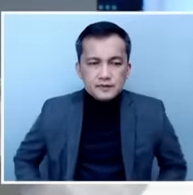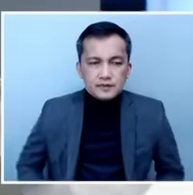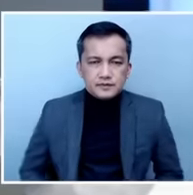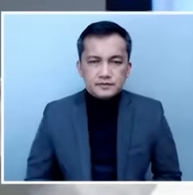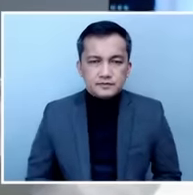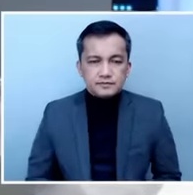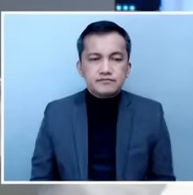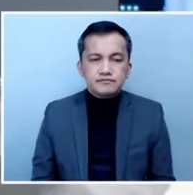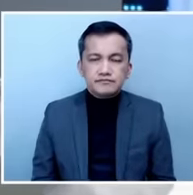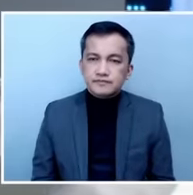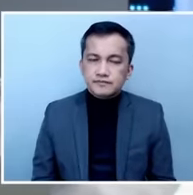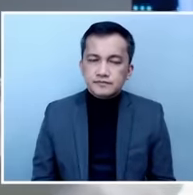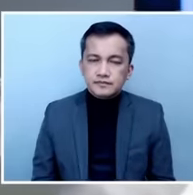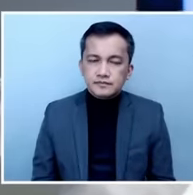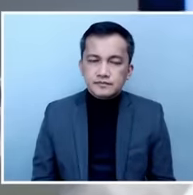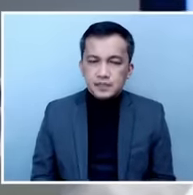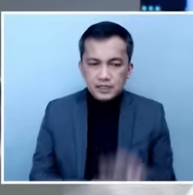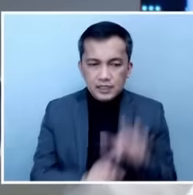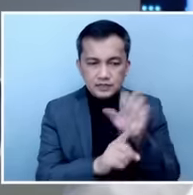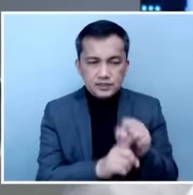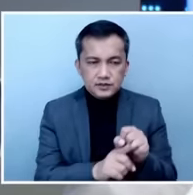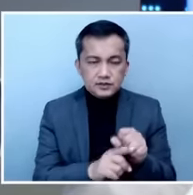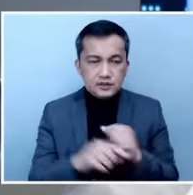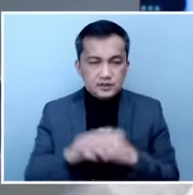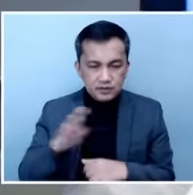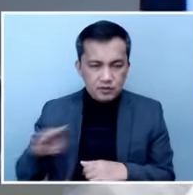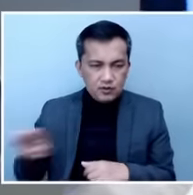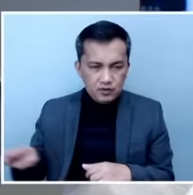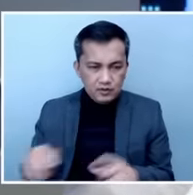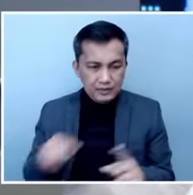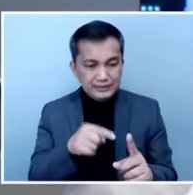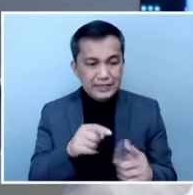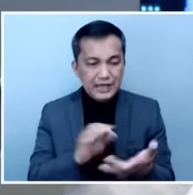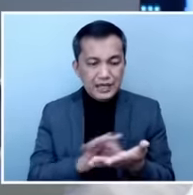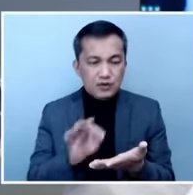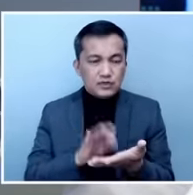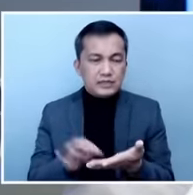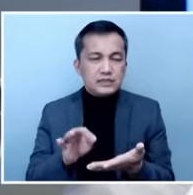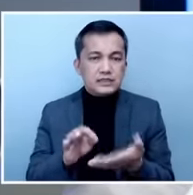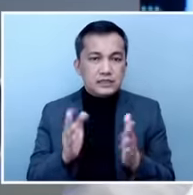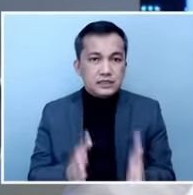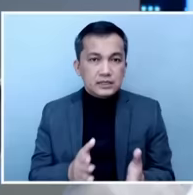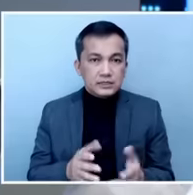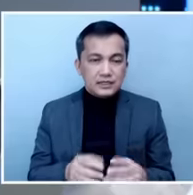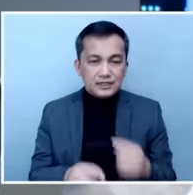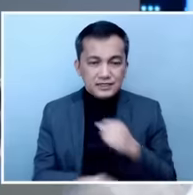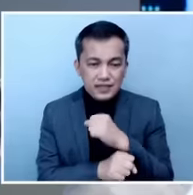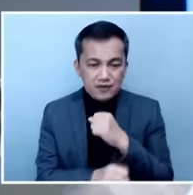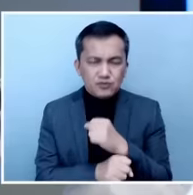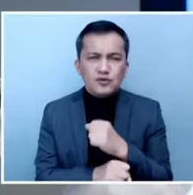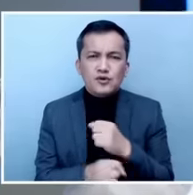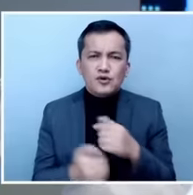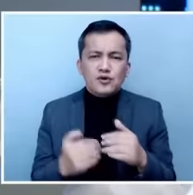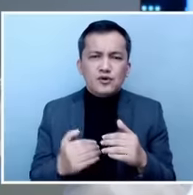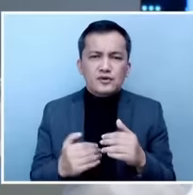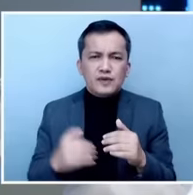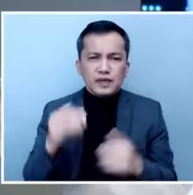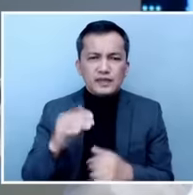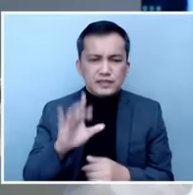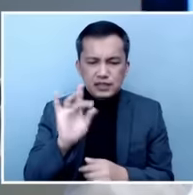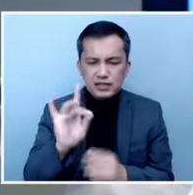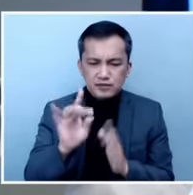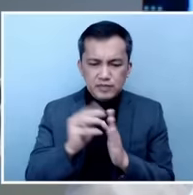Arestado naman sa probinsya ng Bohol ang isang accountant na tumangay umano ng mahigit sa 8 milyong